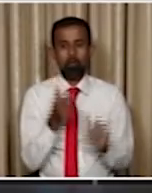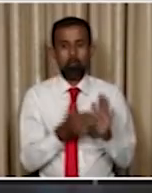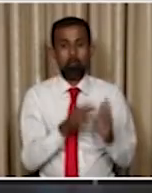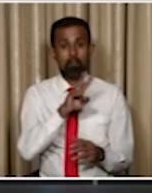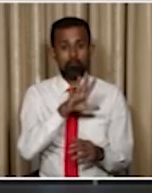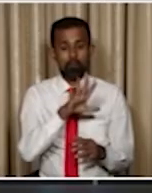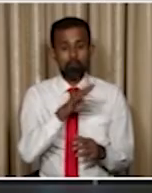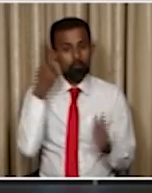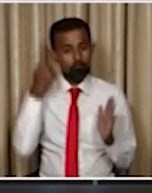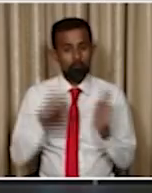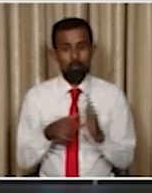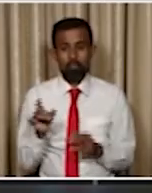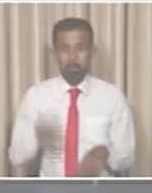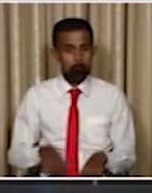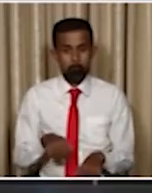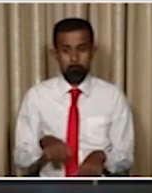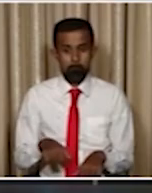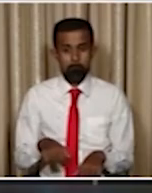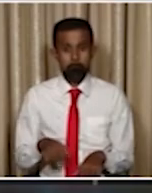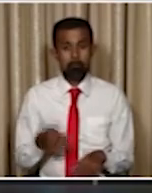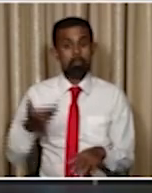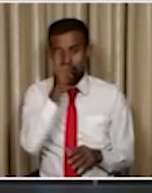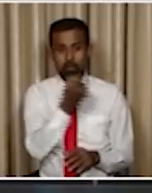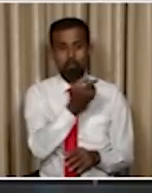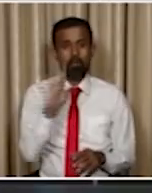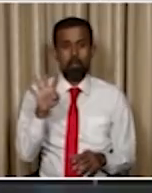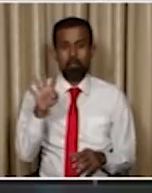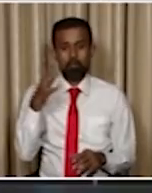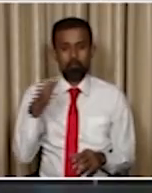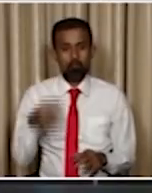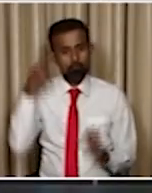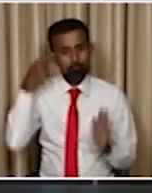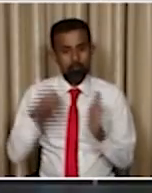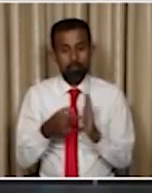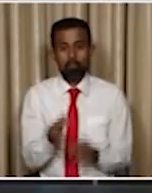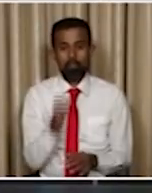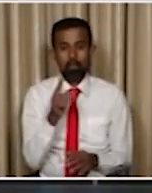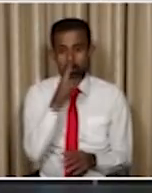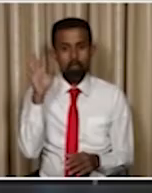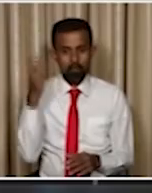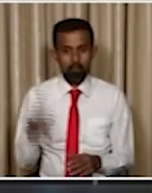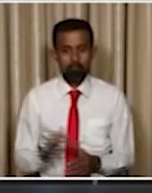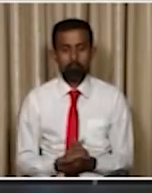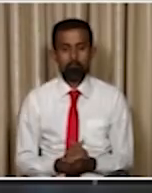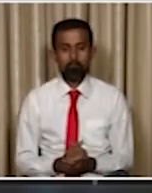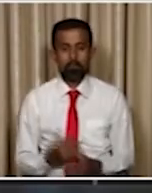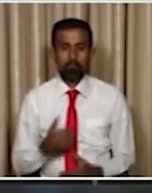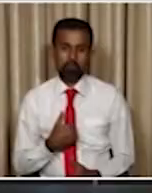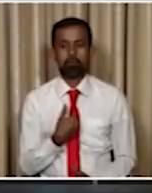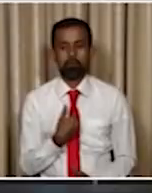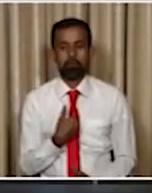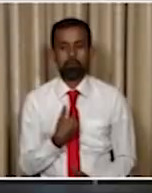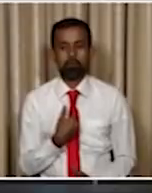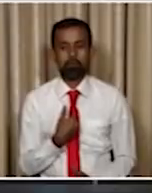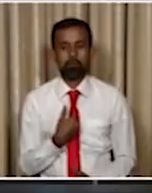තිබිච්ච විභාගය තහනම් කළේ මේ මාර්තු නෙමෙයි. එපිට අවුරුද්දේ මාර්තු 25. විභාගයක් තහනම් කළා මාස 14ක් ගිහිල්ලා තිනවා. මටත් ලැජ්ජයි නීතිඥෙක්